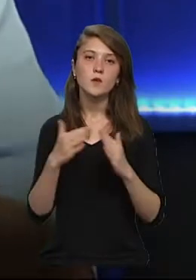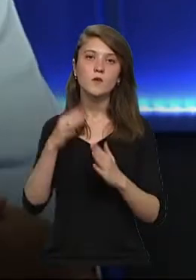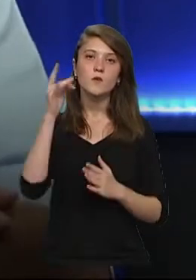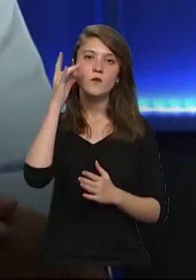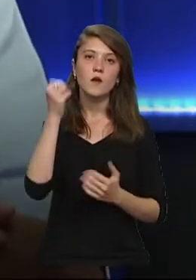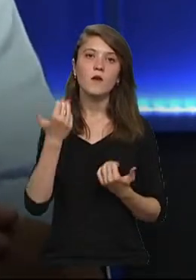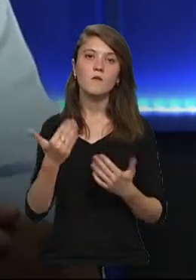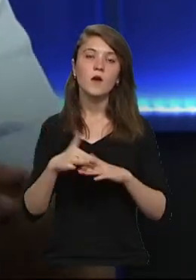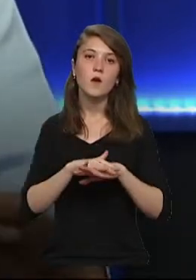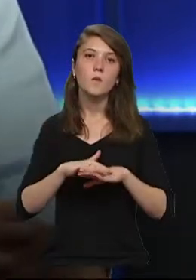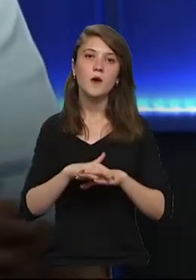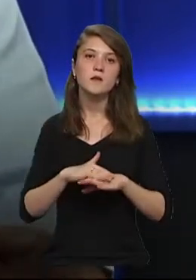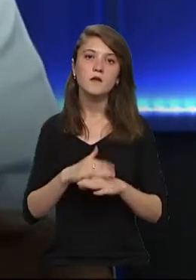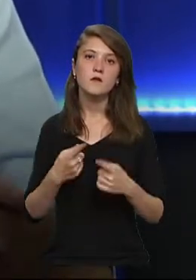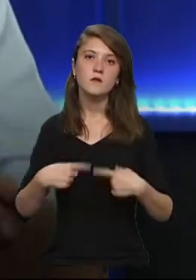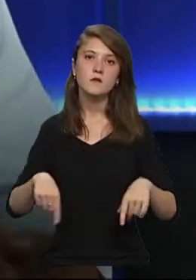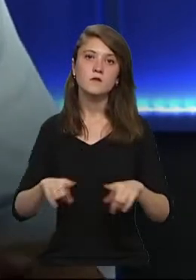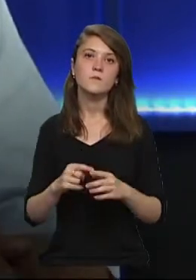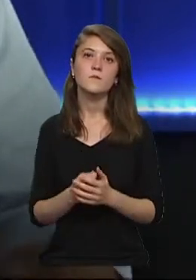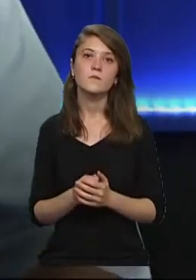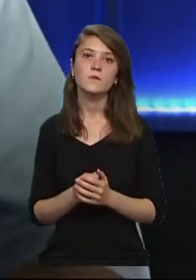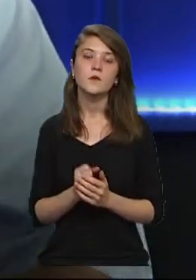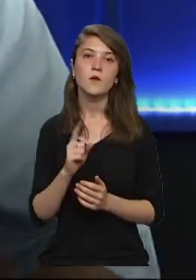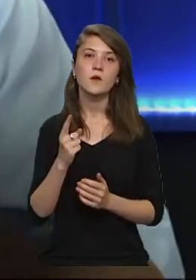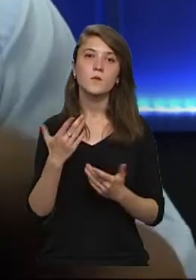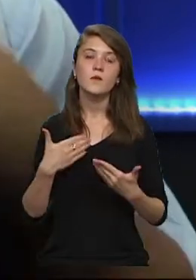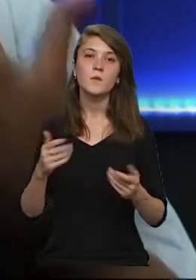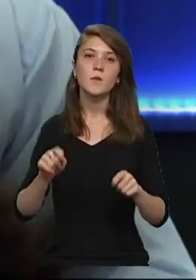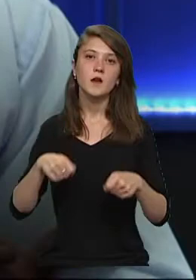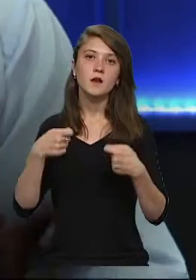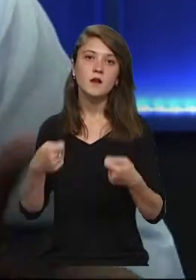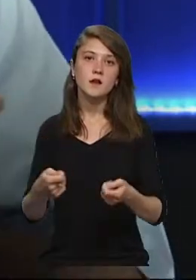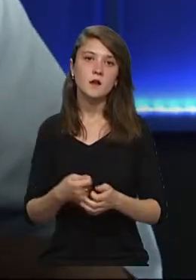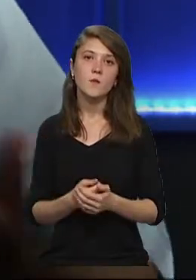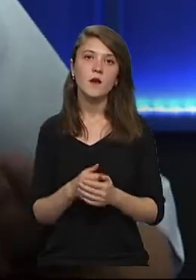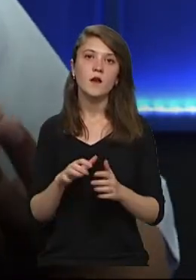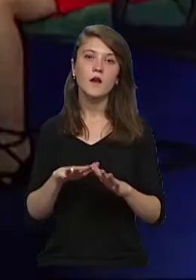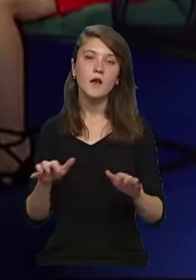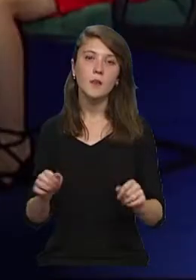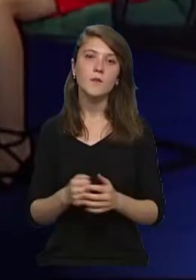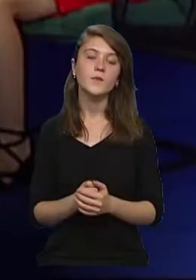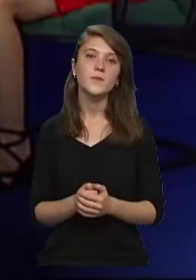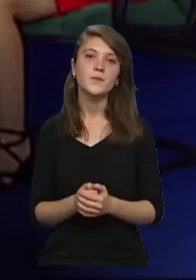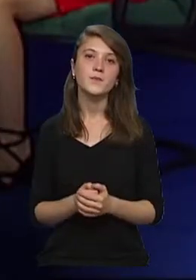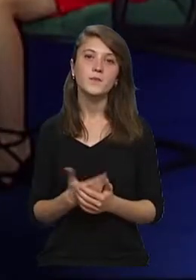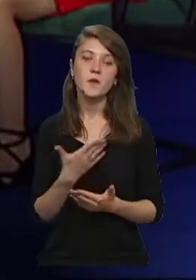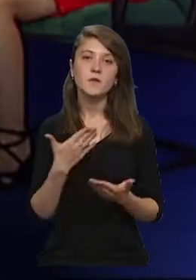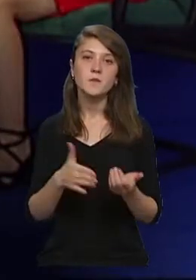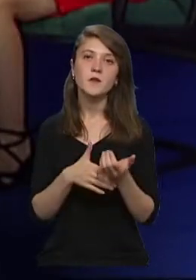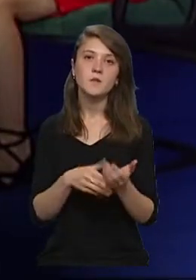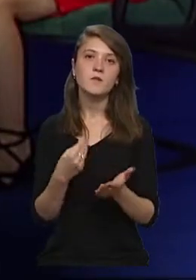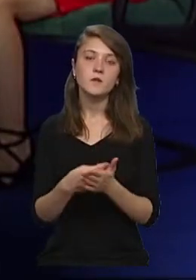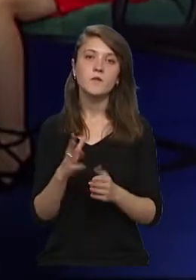ви громадська організація, за 1 гривню передаємо вам оренду, ви тут ініціюєте, ми вас підтримали фінансово